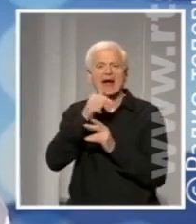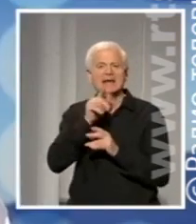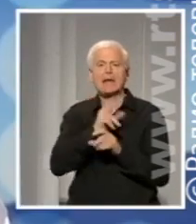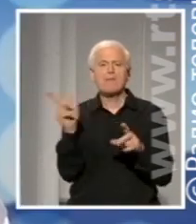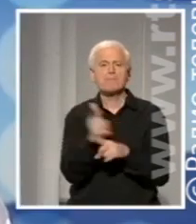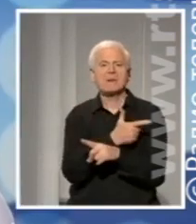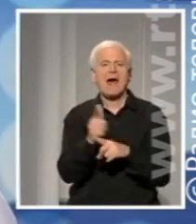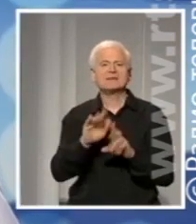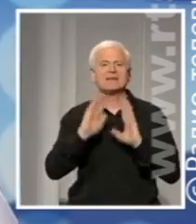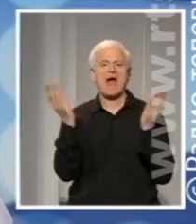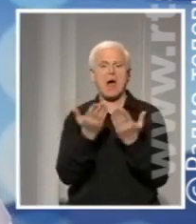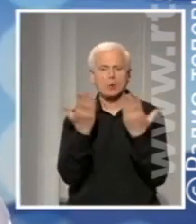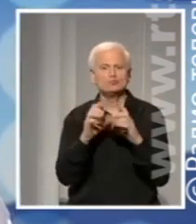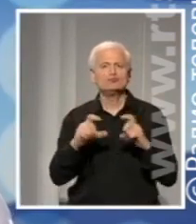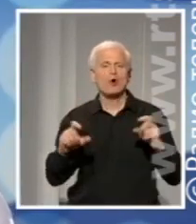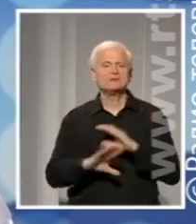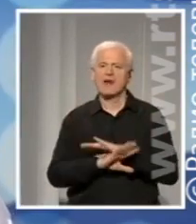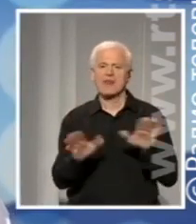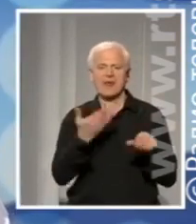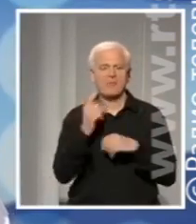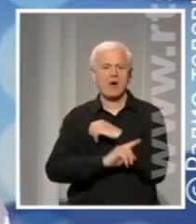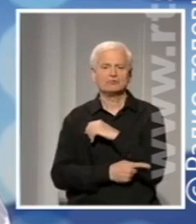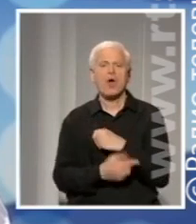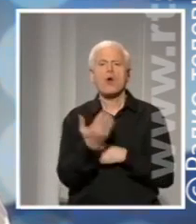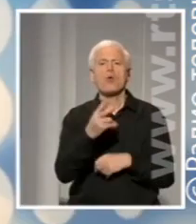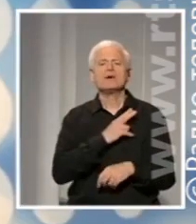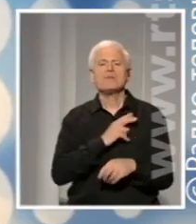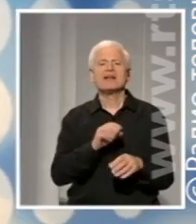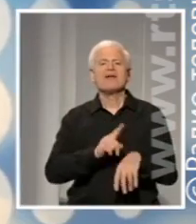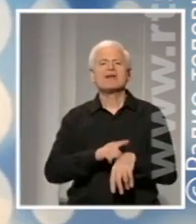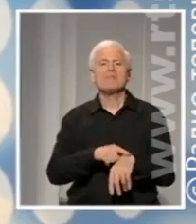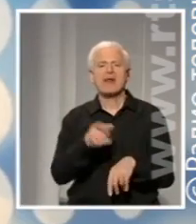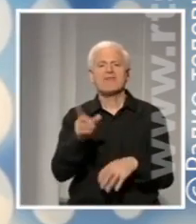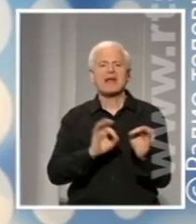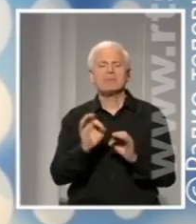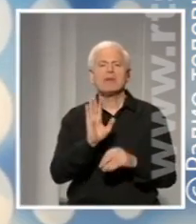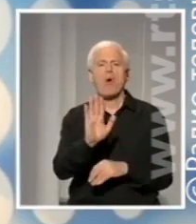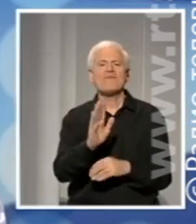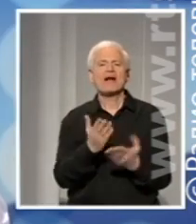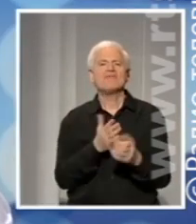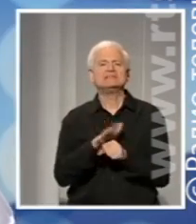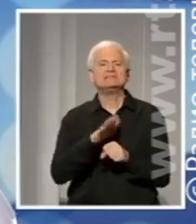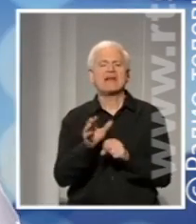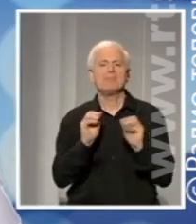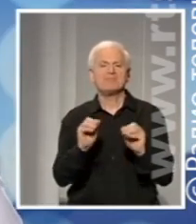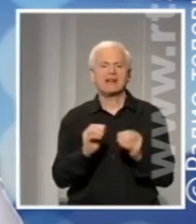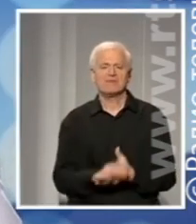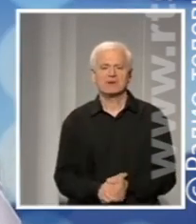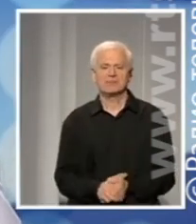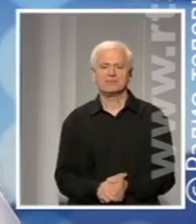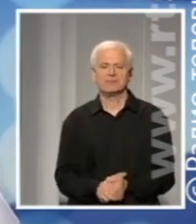prazna učionica. Tako je, bez učenika, da. Koliko ste imali vremena da se pripremite za ovakav način predavanja?